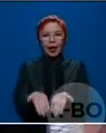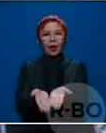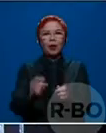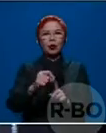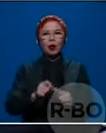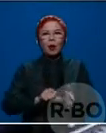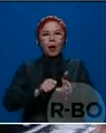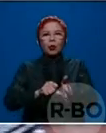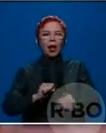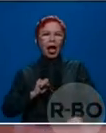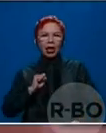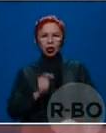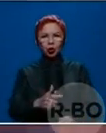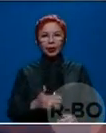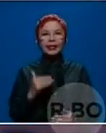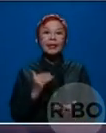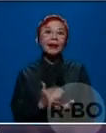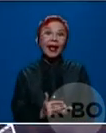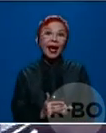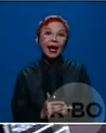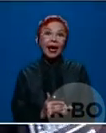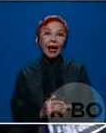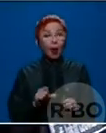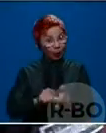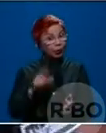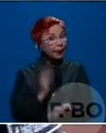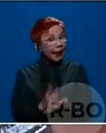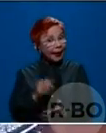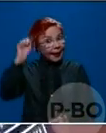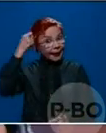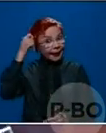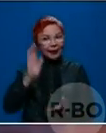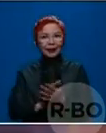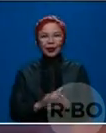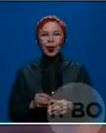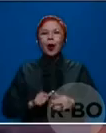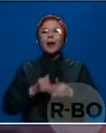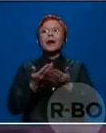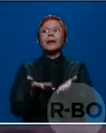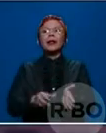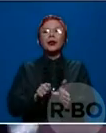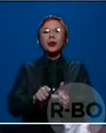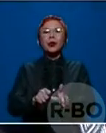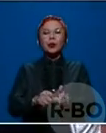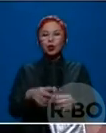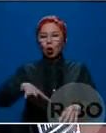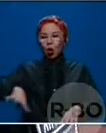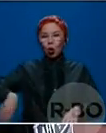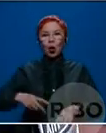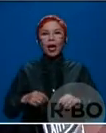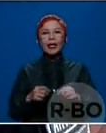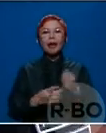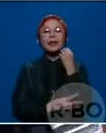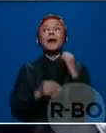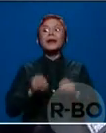bantuans Sementara ingat sementara ini artinya adalah memberikan bantuan meyakinkan keluarga miskin dapat